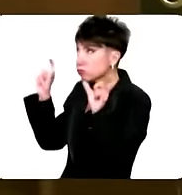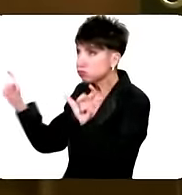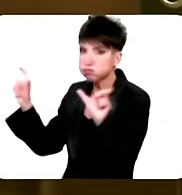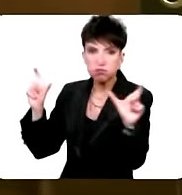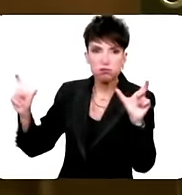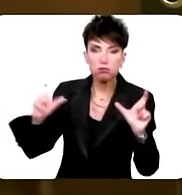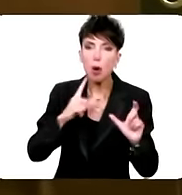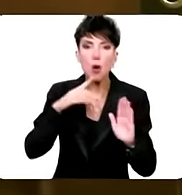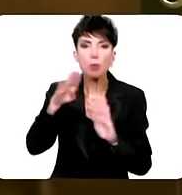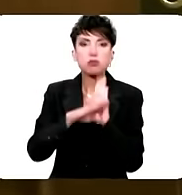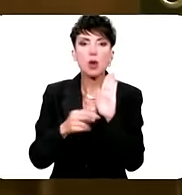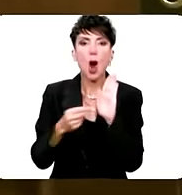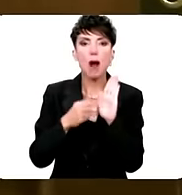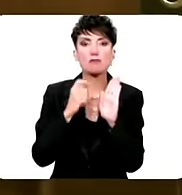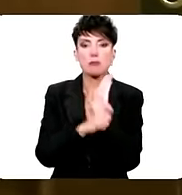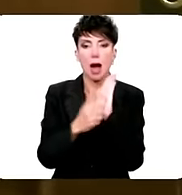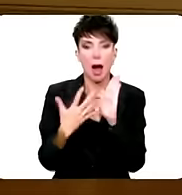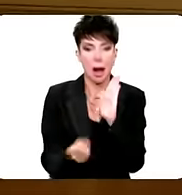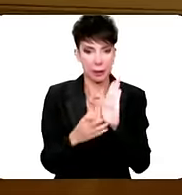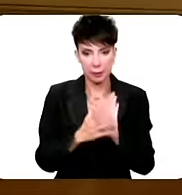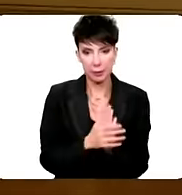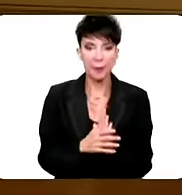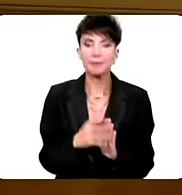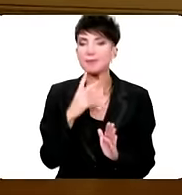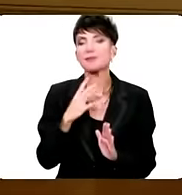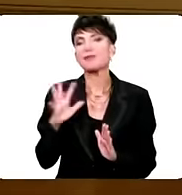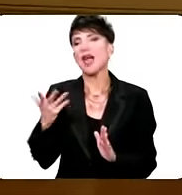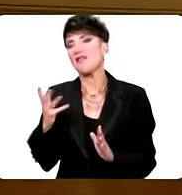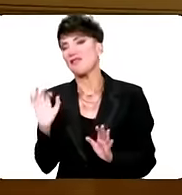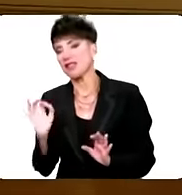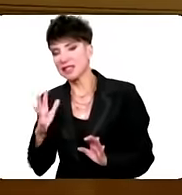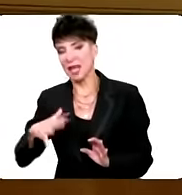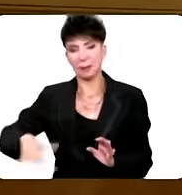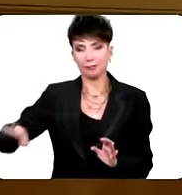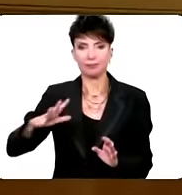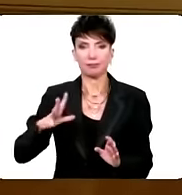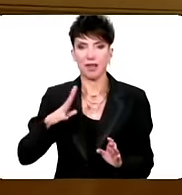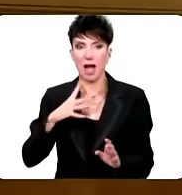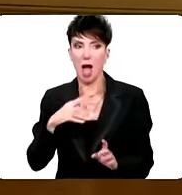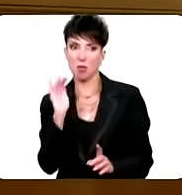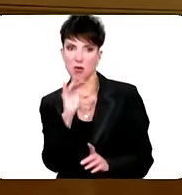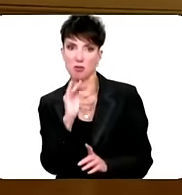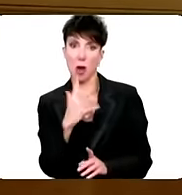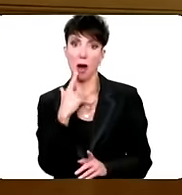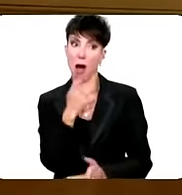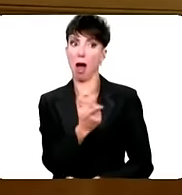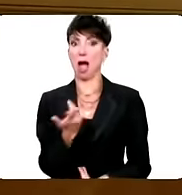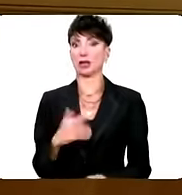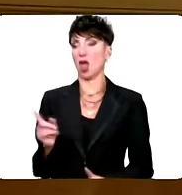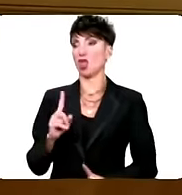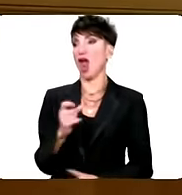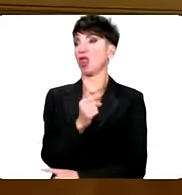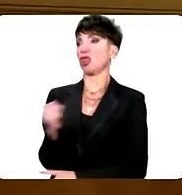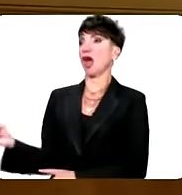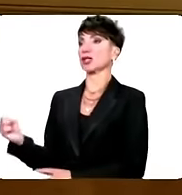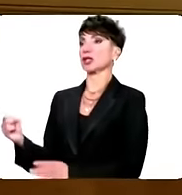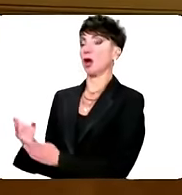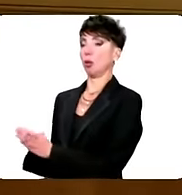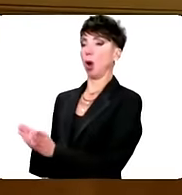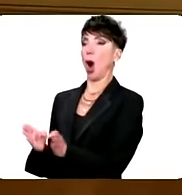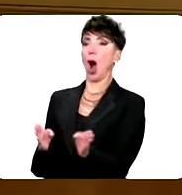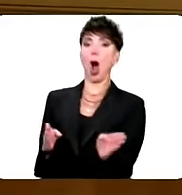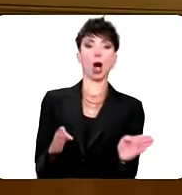Μητσοτάκη, είστε λιγότερο δεξιός από ό,τι θα θέλαμε από τους ψηφοφόρους σας? Δεν αισθάνεστε κάτι τέτοιο? Όχι. Δεν το εκλαμβάνω. Δεν το εκλαμβάνω έτσι, γιατί